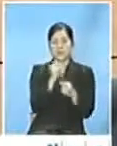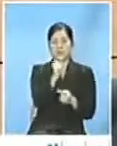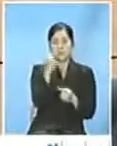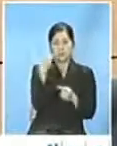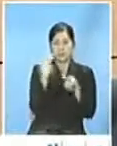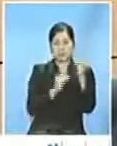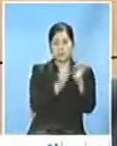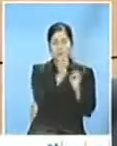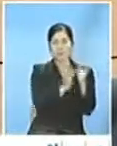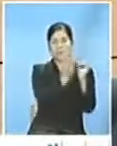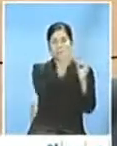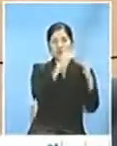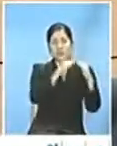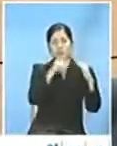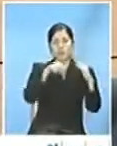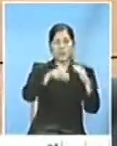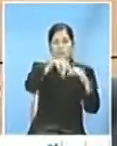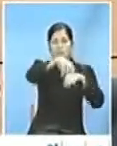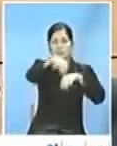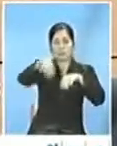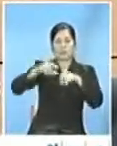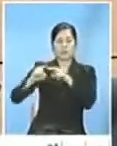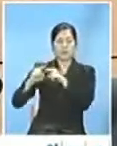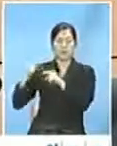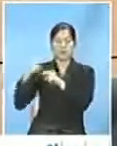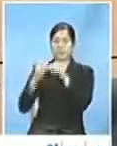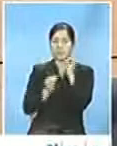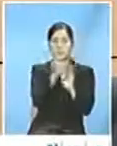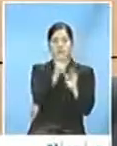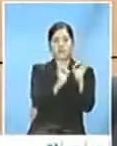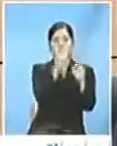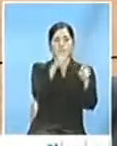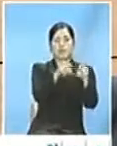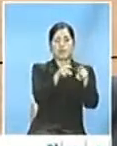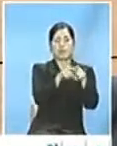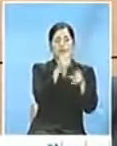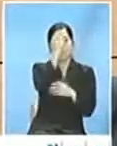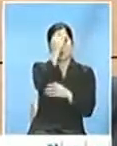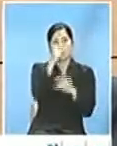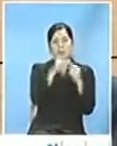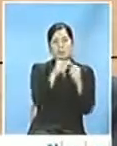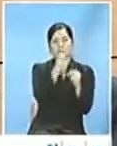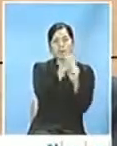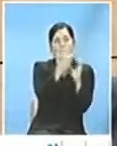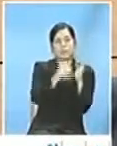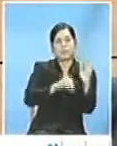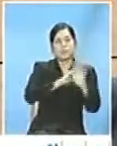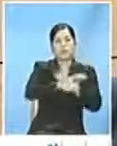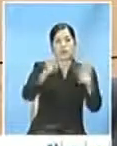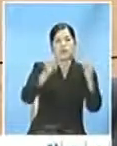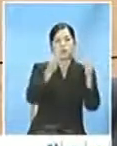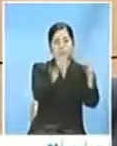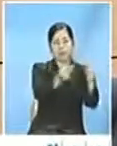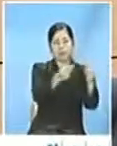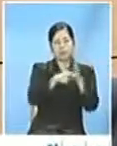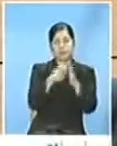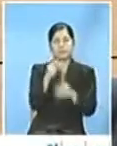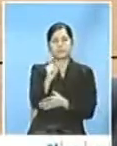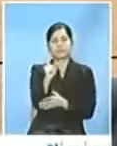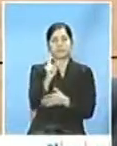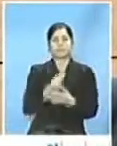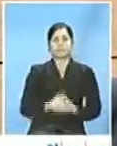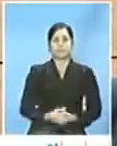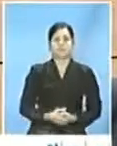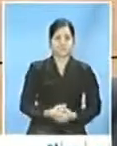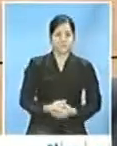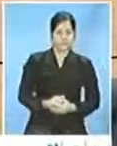วางเพลิงเผาทรัพย์เหมือนกันมีไฟไหม้เหมือนกันและทำไมถึงมีนิรโทษท่านครับความการชุมนุมที่มีผ